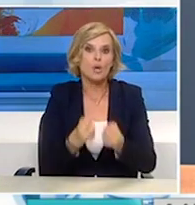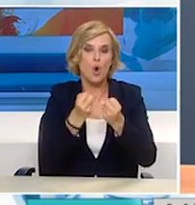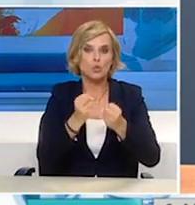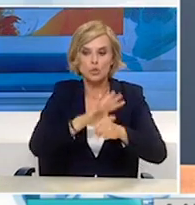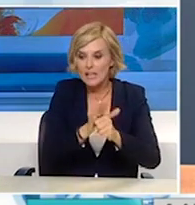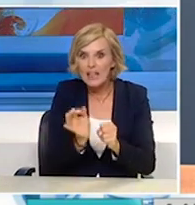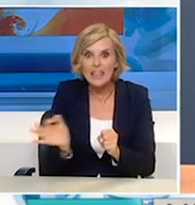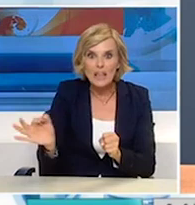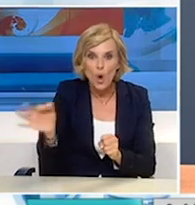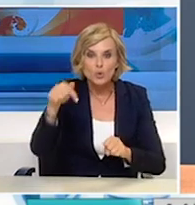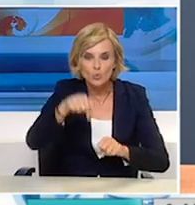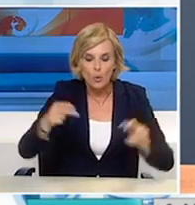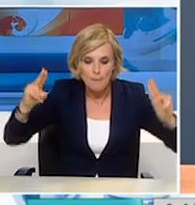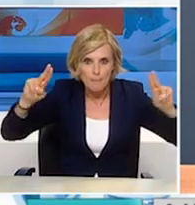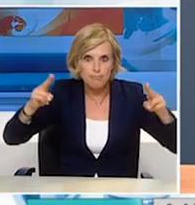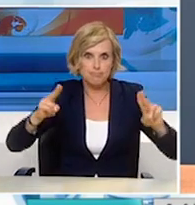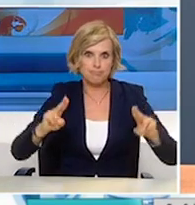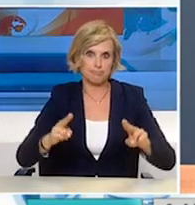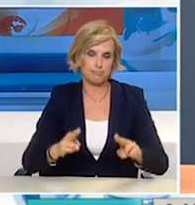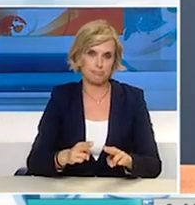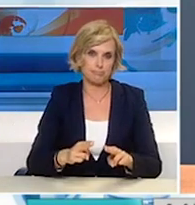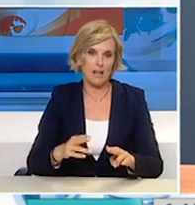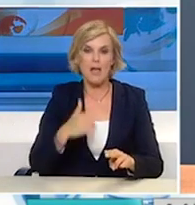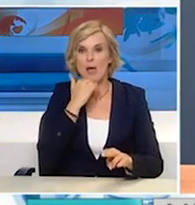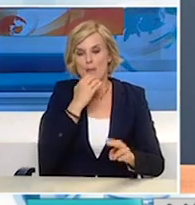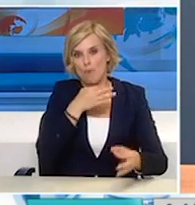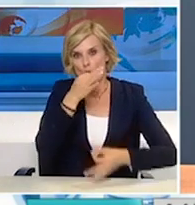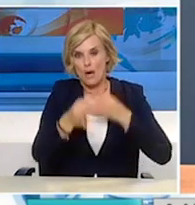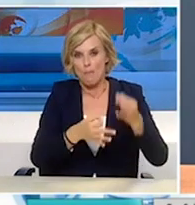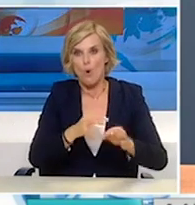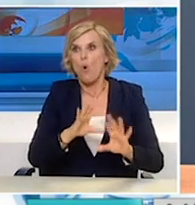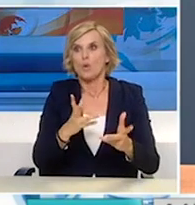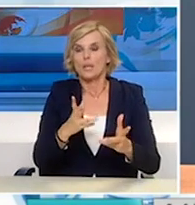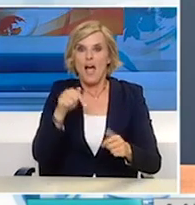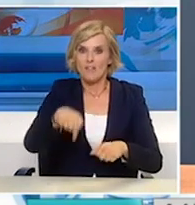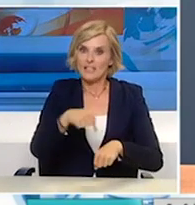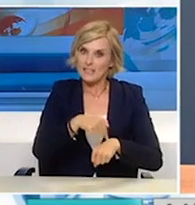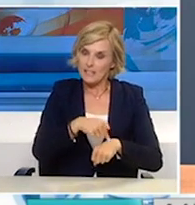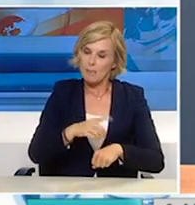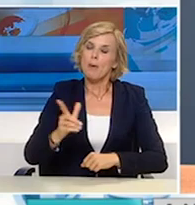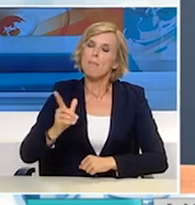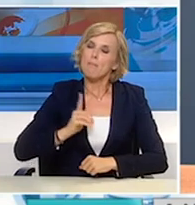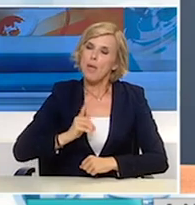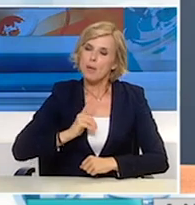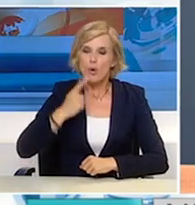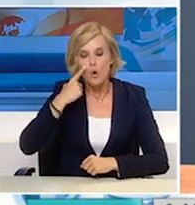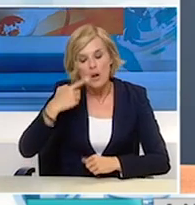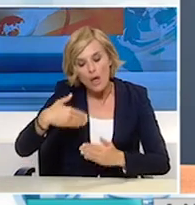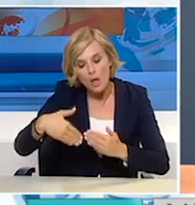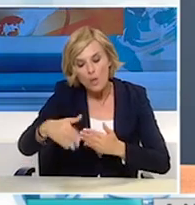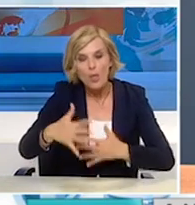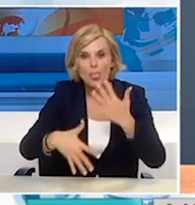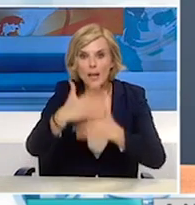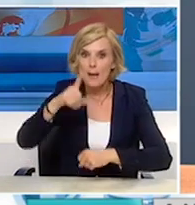θα οδηγούσαν με μαθηματική ακρίβεια σε αύξηση. Δεν μπορώ να το πω με σιγουριά ακόμα, αλλά θα περιμένουμε 15 μέρες για να είμαστε σίγουροι γι' αυτό.